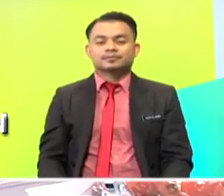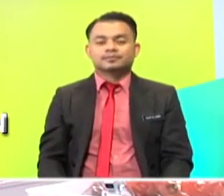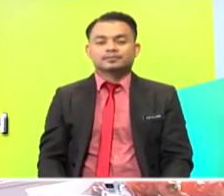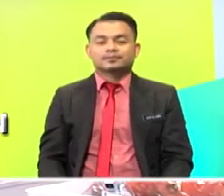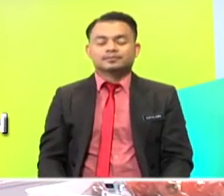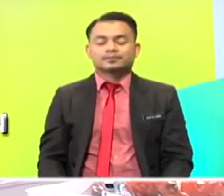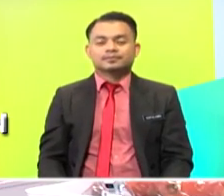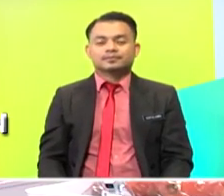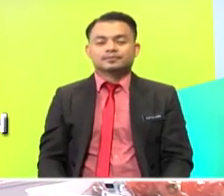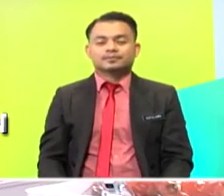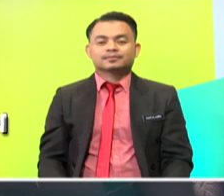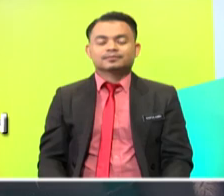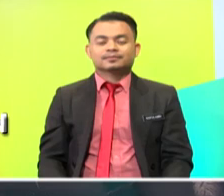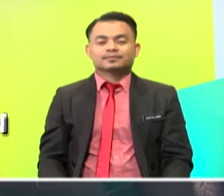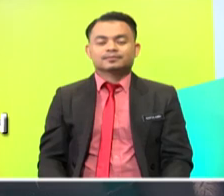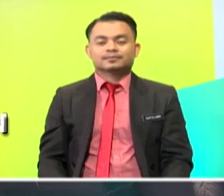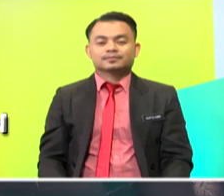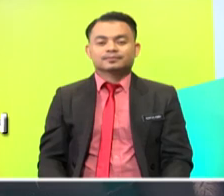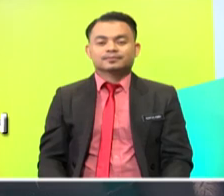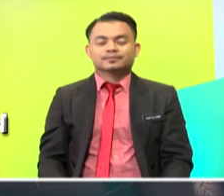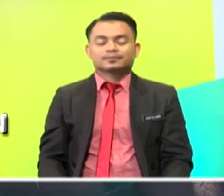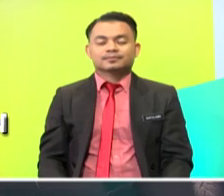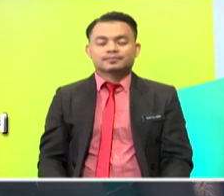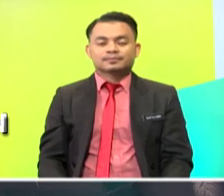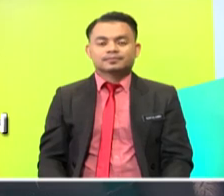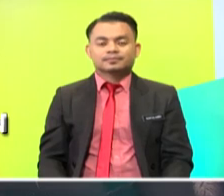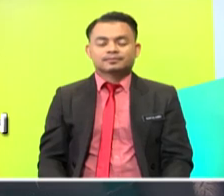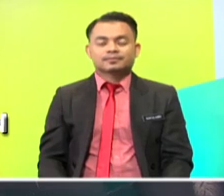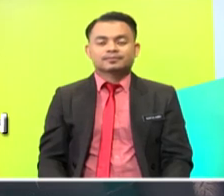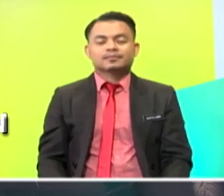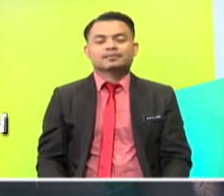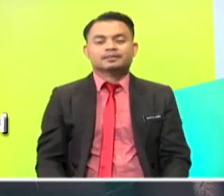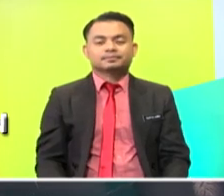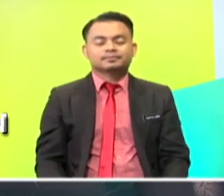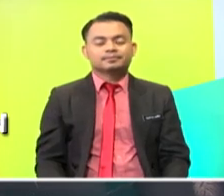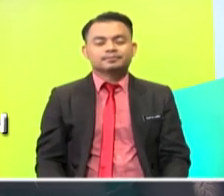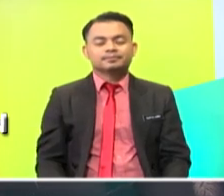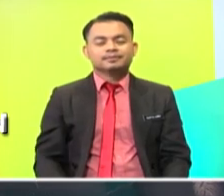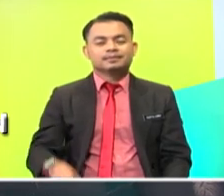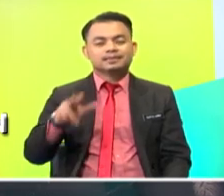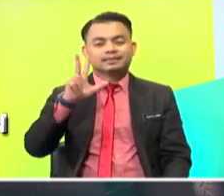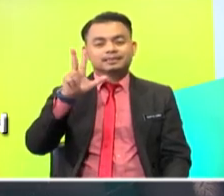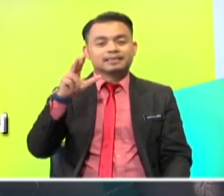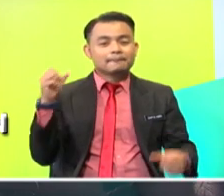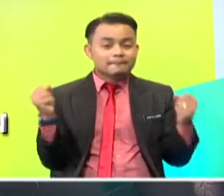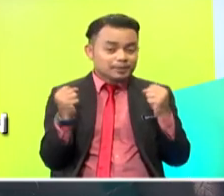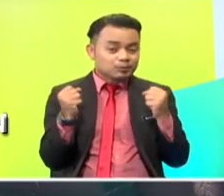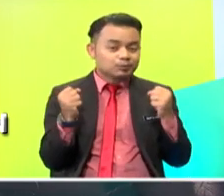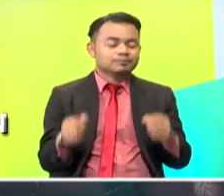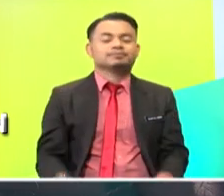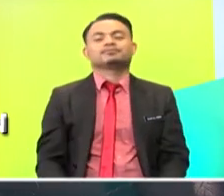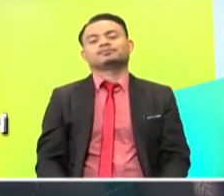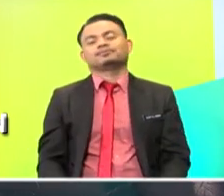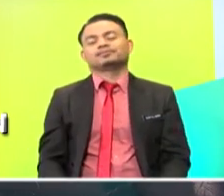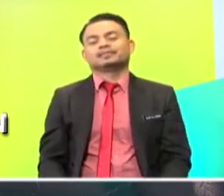terlalu menggigil tua kau itu nama deh penyimpanan dingin gue nyampe nabi Nokia C3 baru beku oh